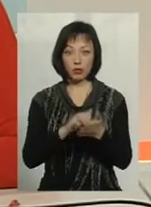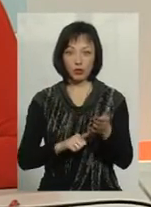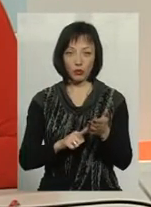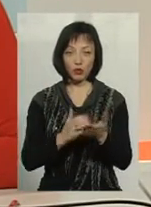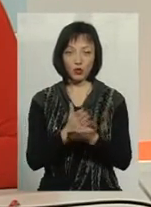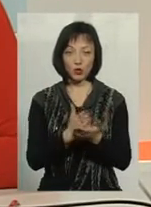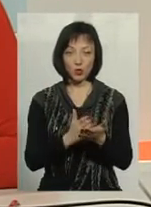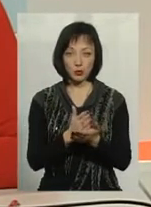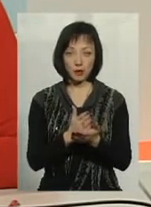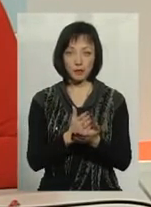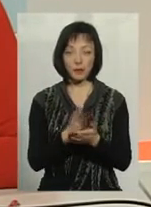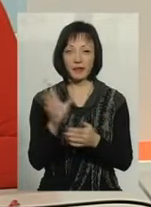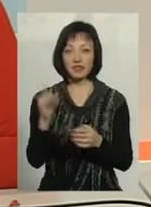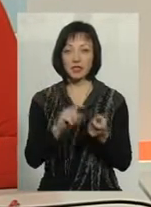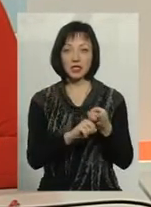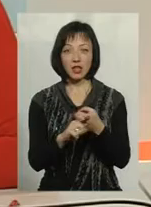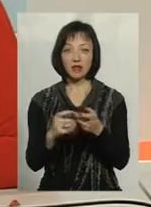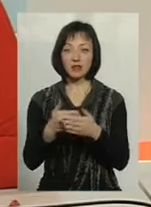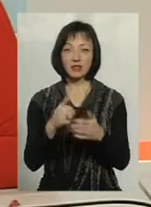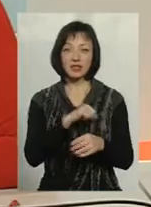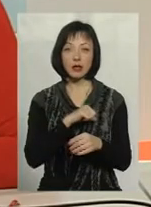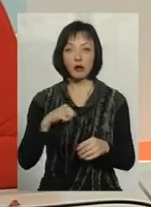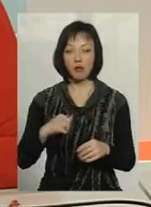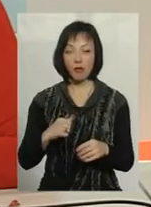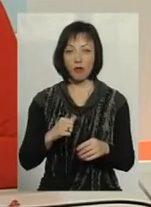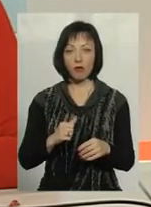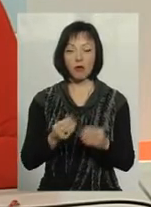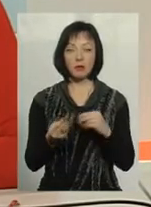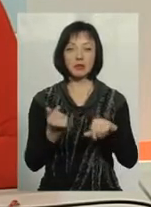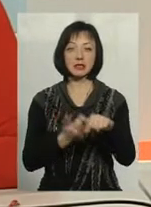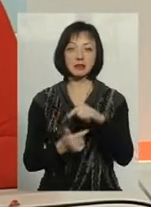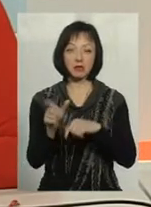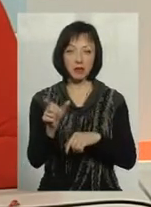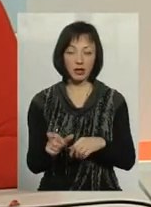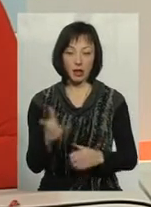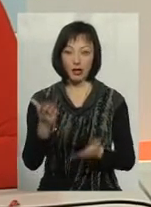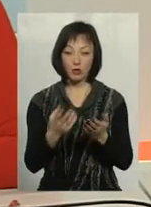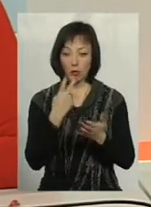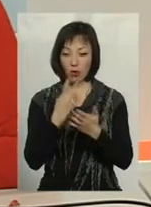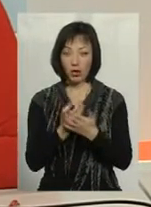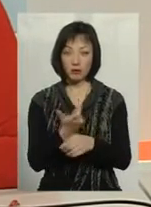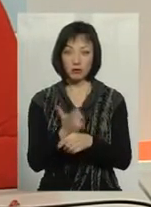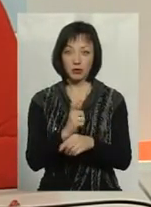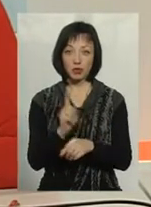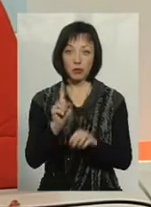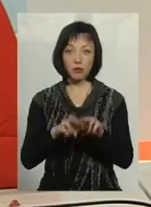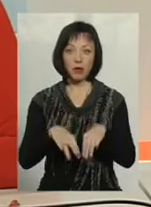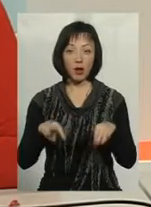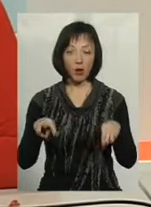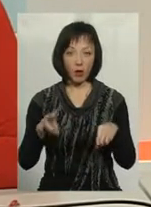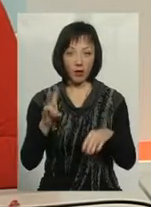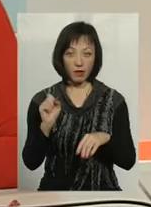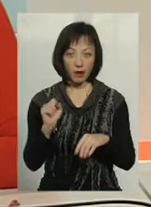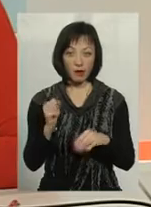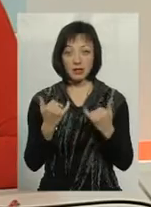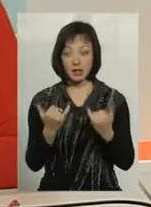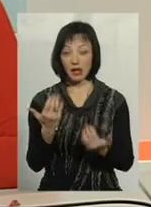Ну, підприємці першої групи, то вони звільнені від примінення касових апаратів сьогодні, і в них об'єм, який вони протягом року